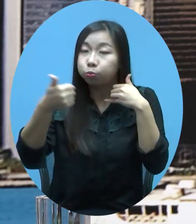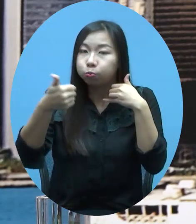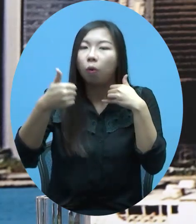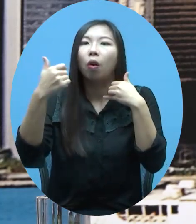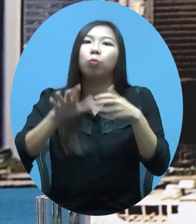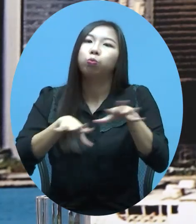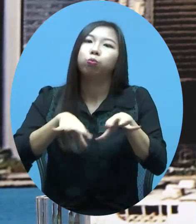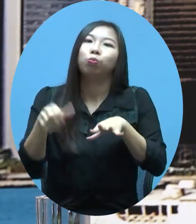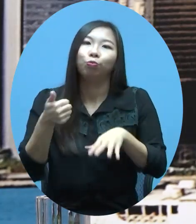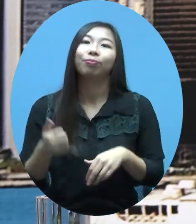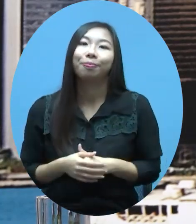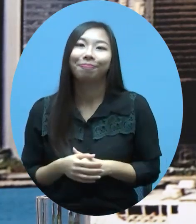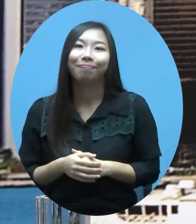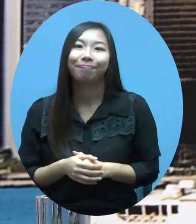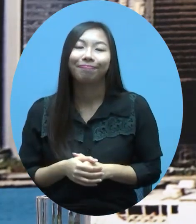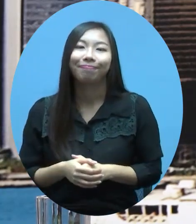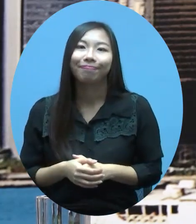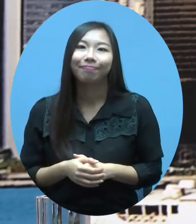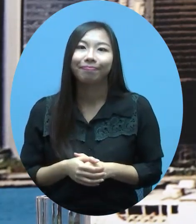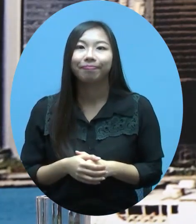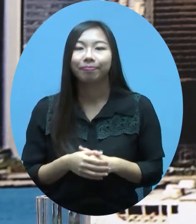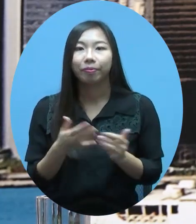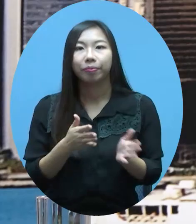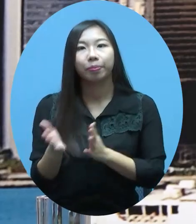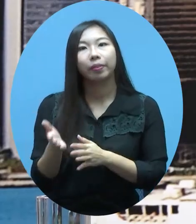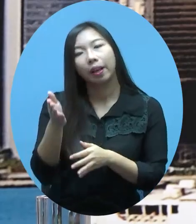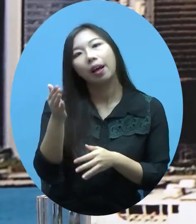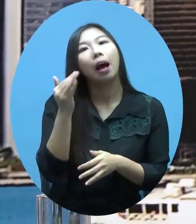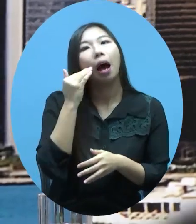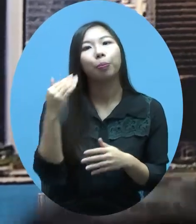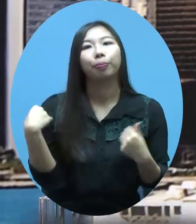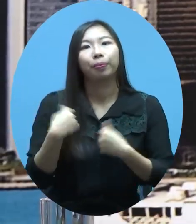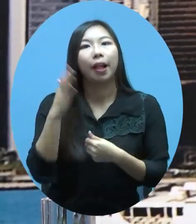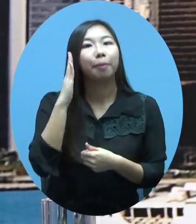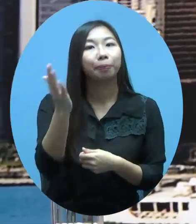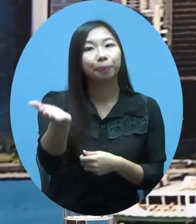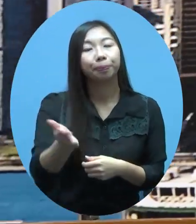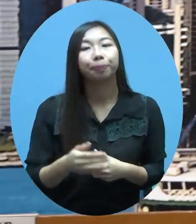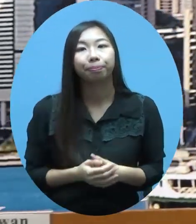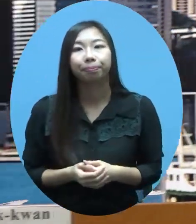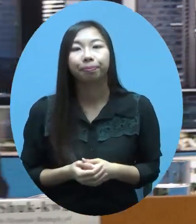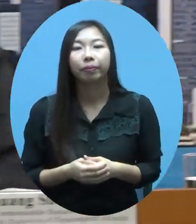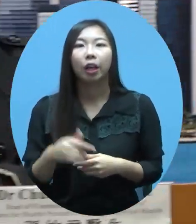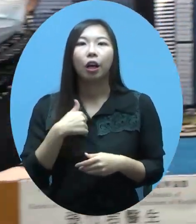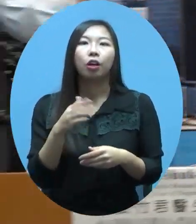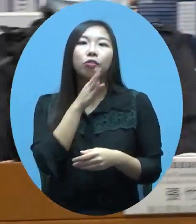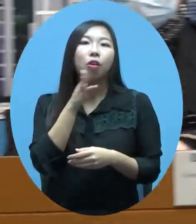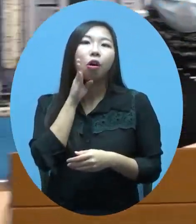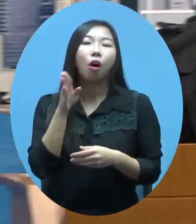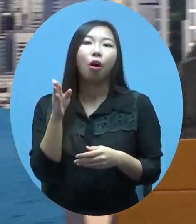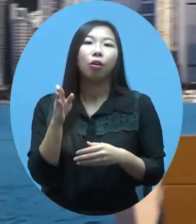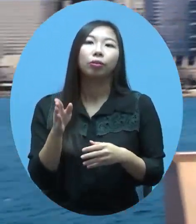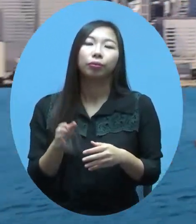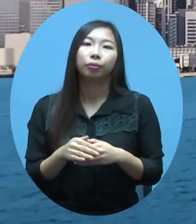理得到咁樣。 下一位呢邊後邊藍色外套嗰位。 商台想問一問